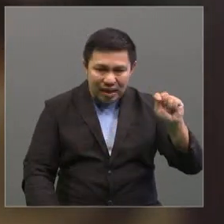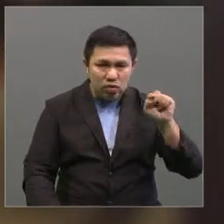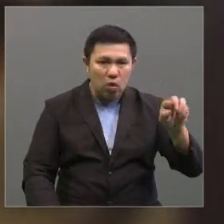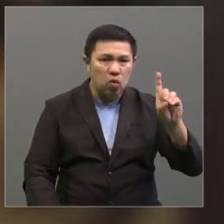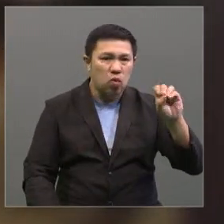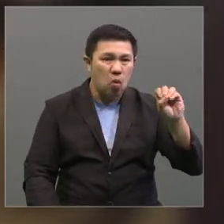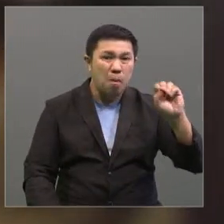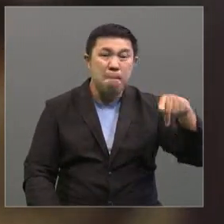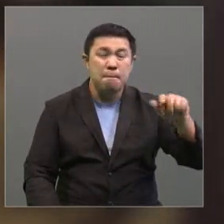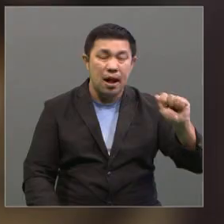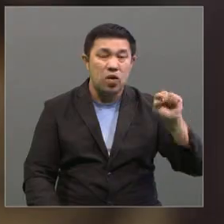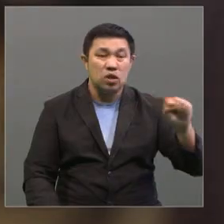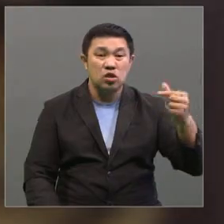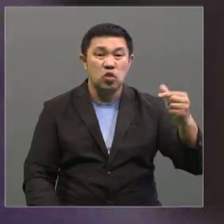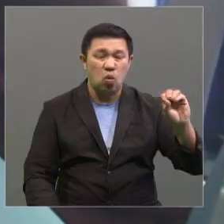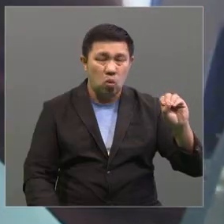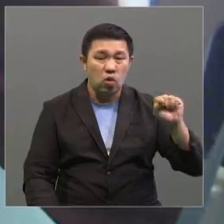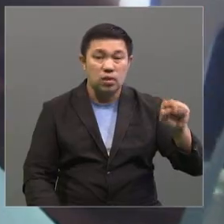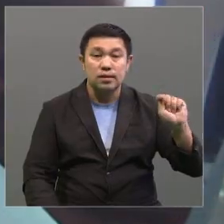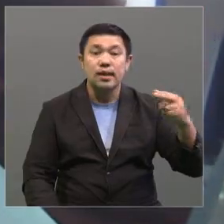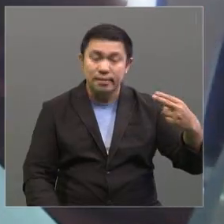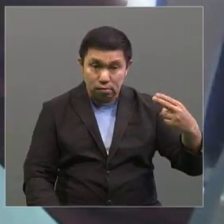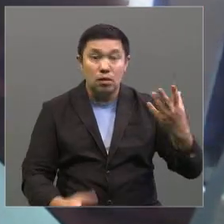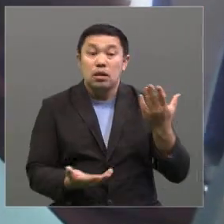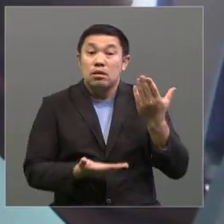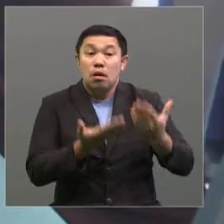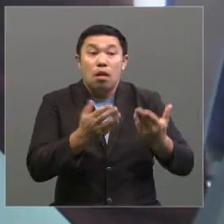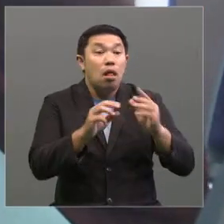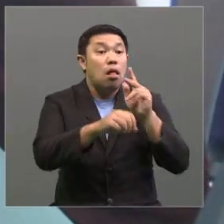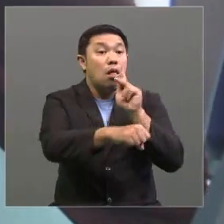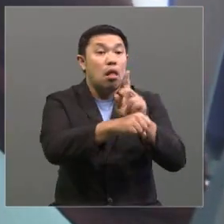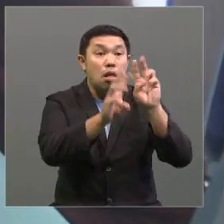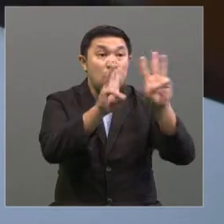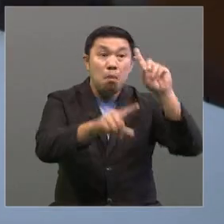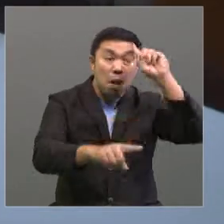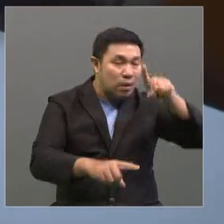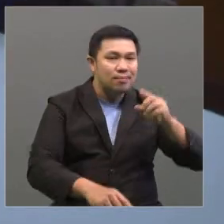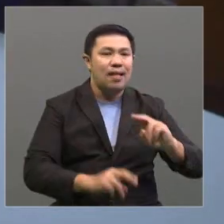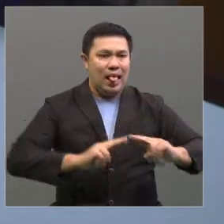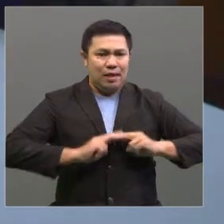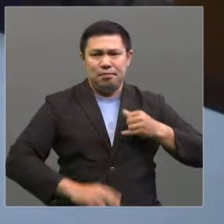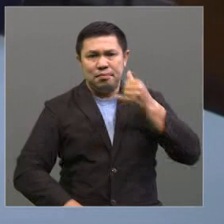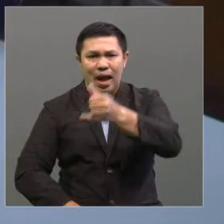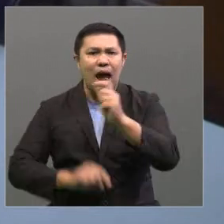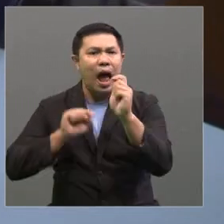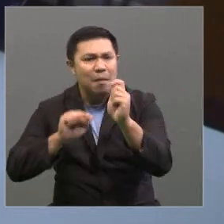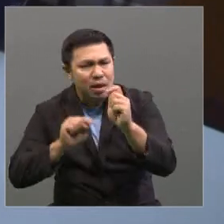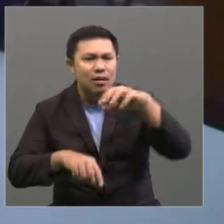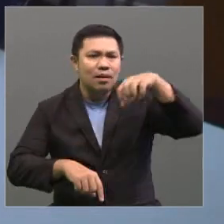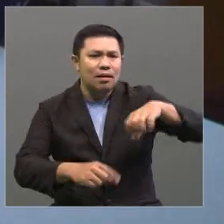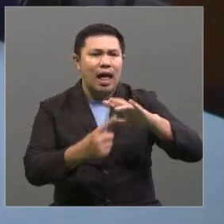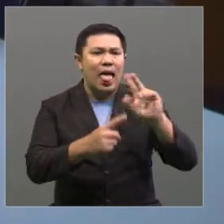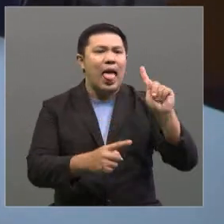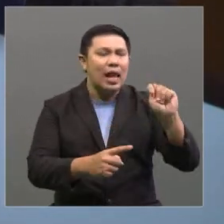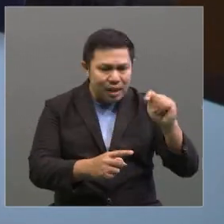นะคะใครไม่สะดวกลงทางออนไลน์เดินทางไปได้เองเลยนะคะไปได้ที่ว่าการอำเภอที่สำนักงาน